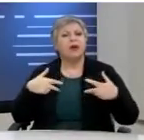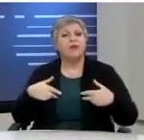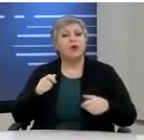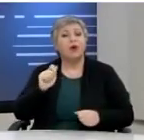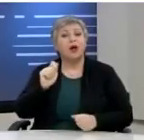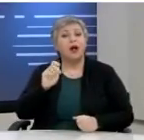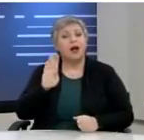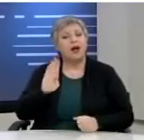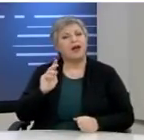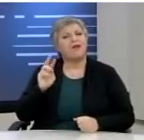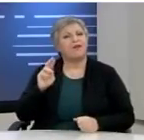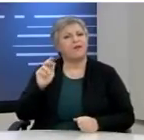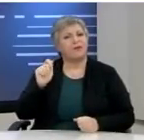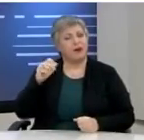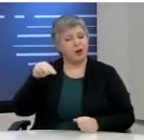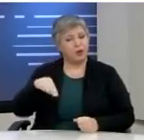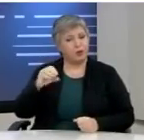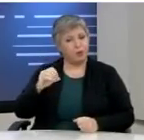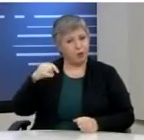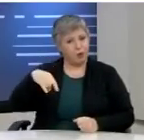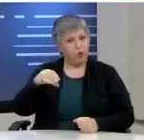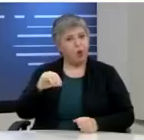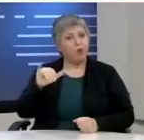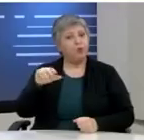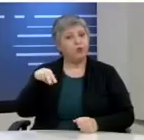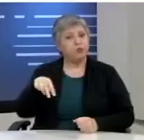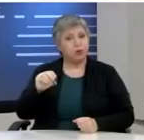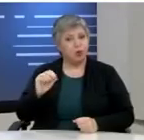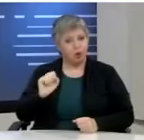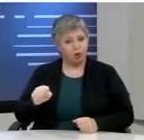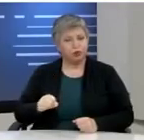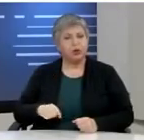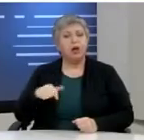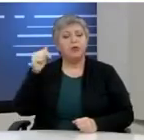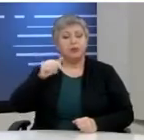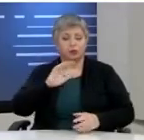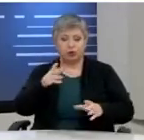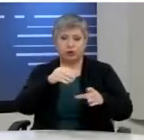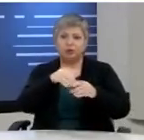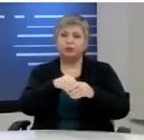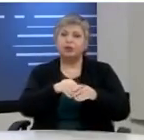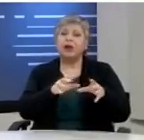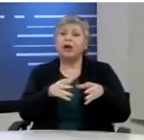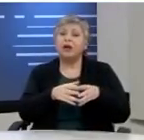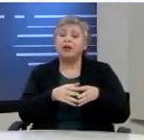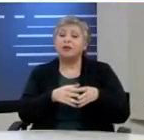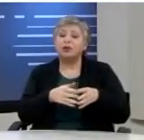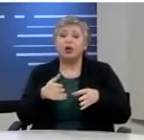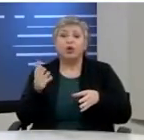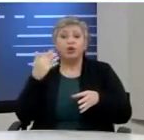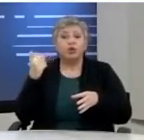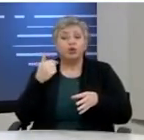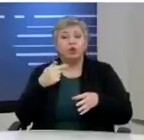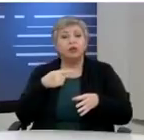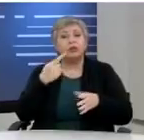ο οποίος άλλα ψηφίζει στο Κολέγιο των Επιτρόπων για την τωρινή συμφωνία, όπου είχε ομόφωνη απόφαση υπέρ της συμφωνίας